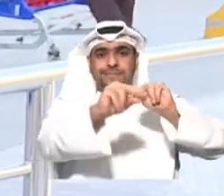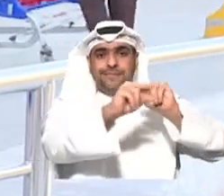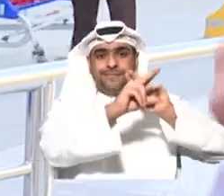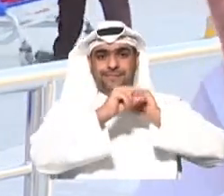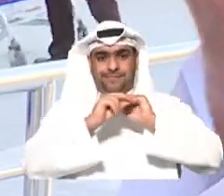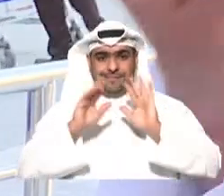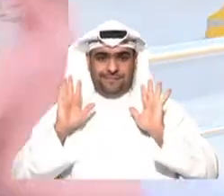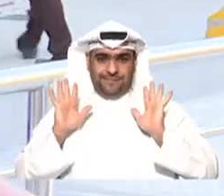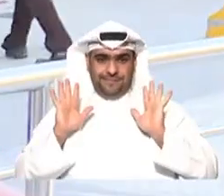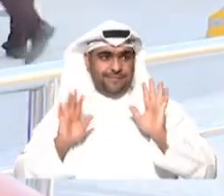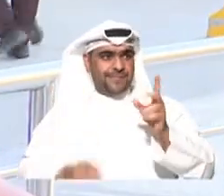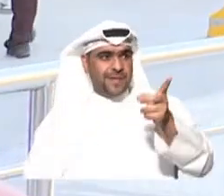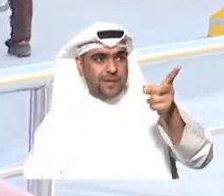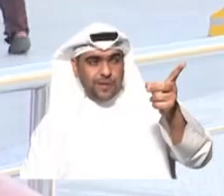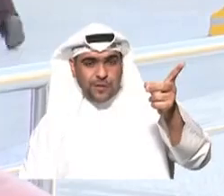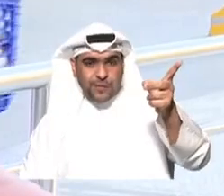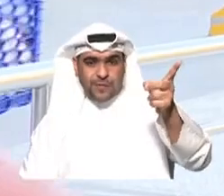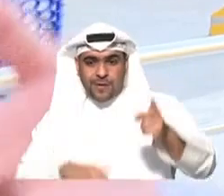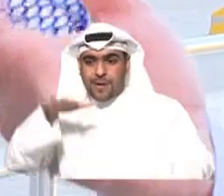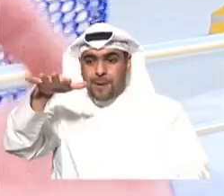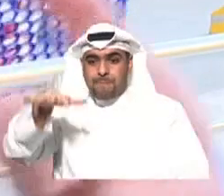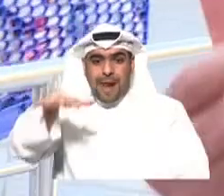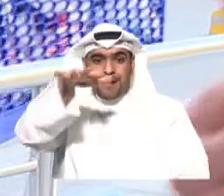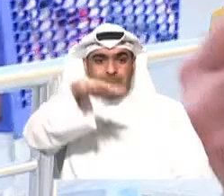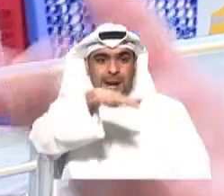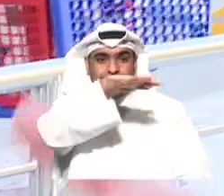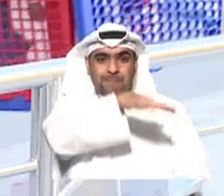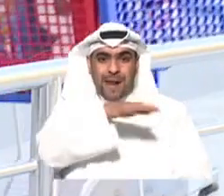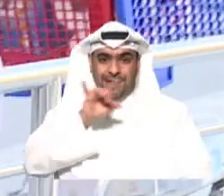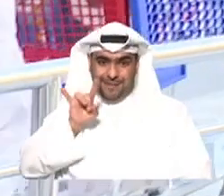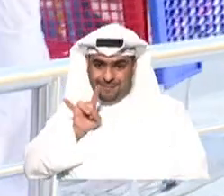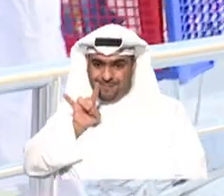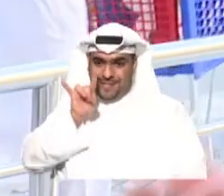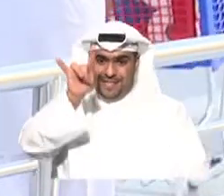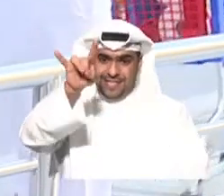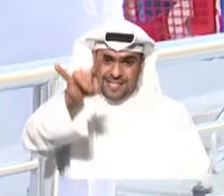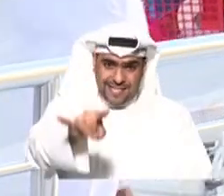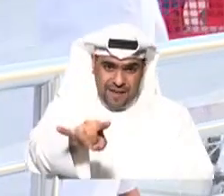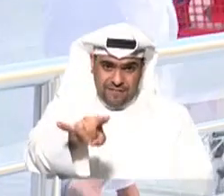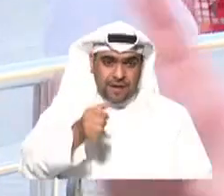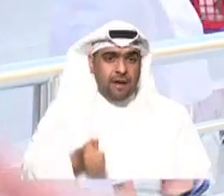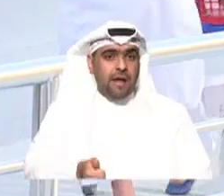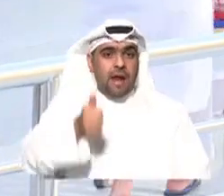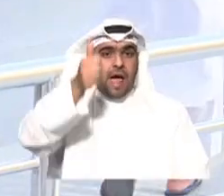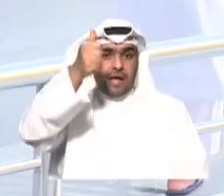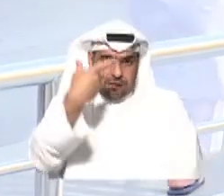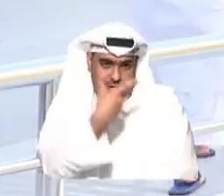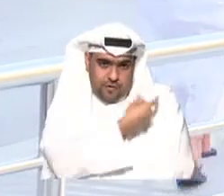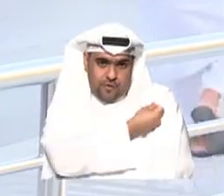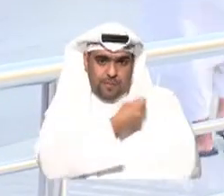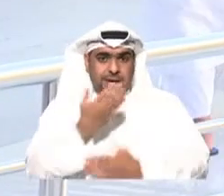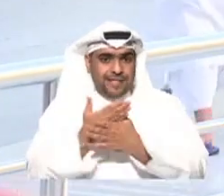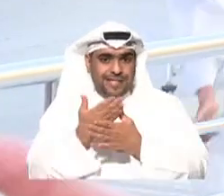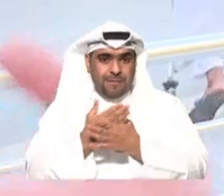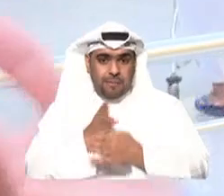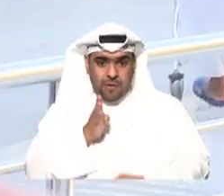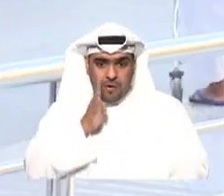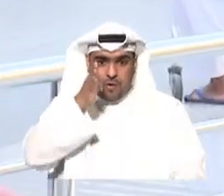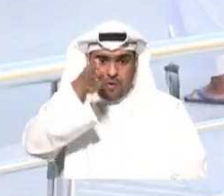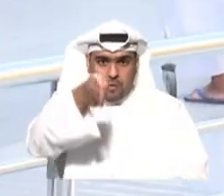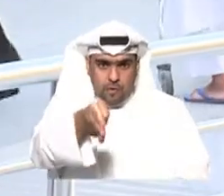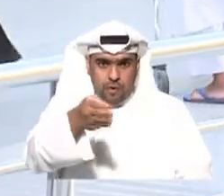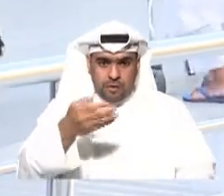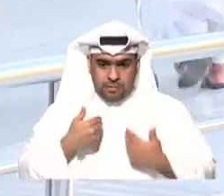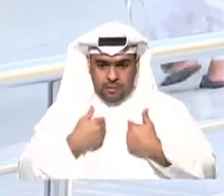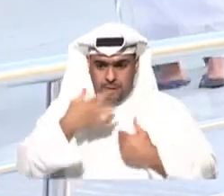لأن هذه الدول اللي راح نزورها لهم حق علينا أن نكون حنا سليمين، يعني ما نجيب العدوى لهم ونأذيهم، فهذا شرط أنا أعتقد